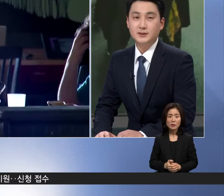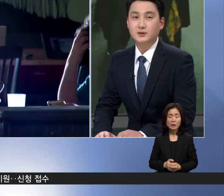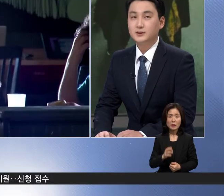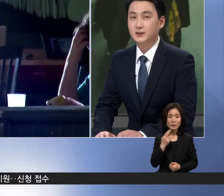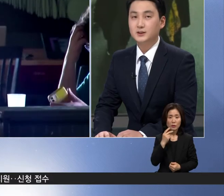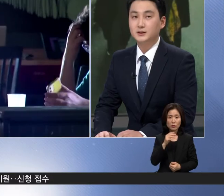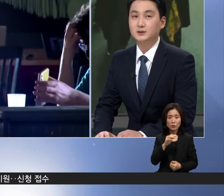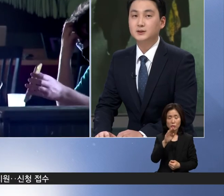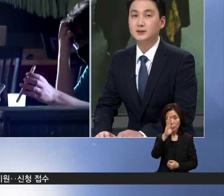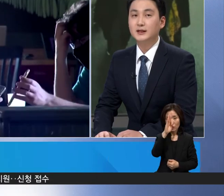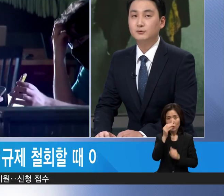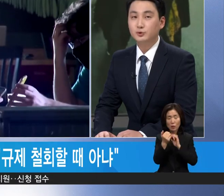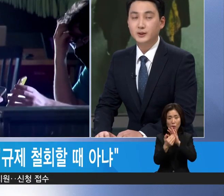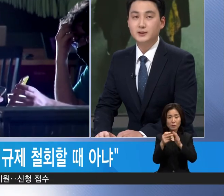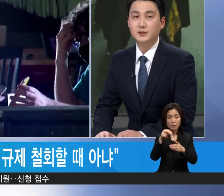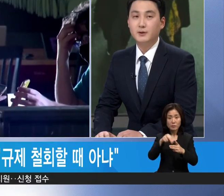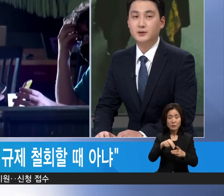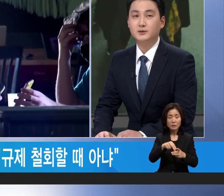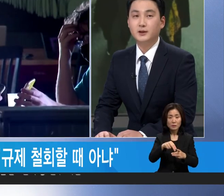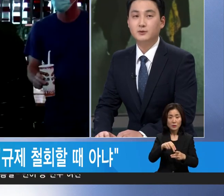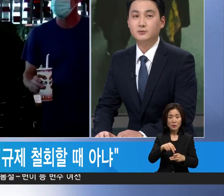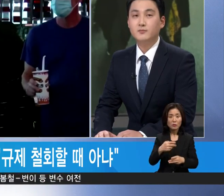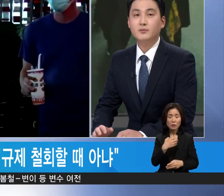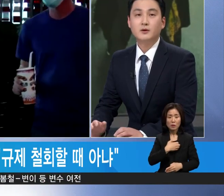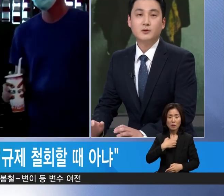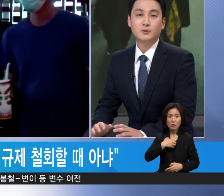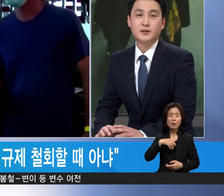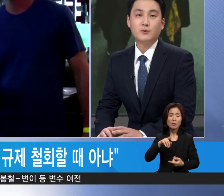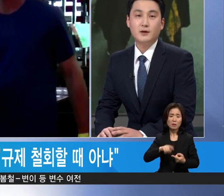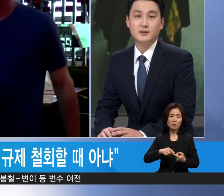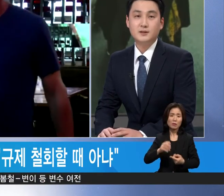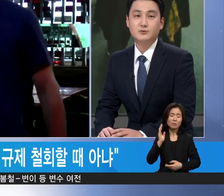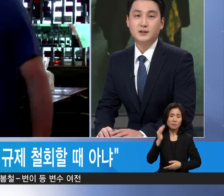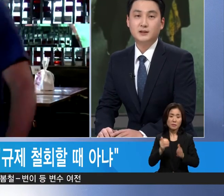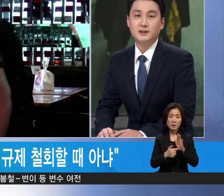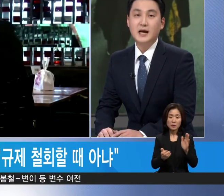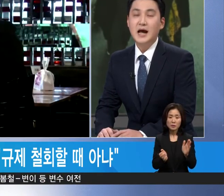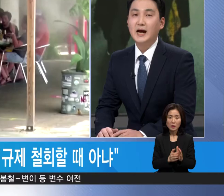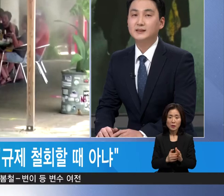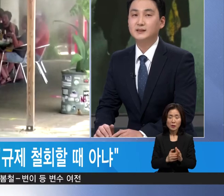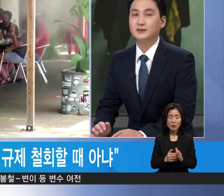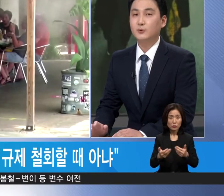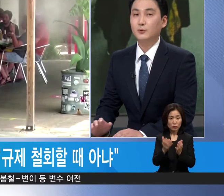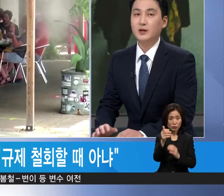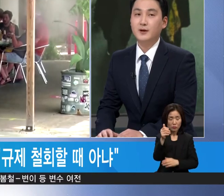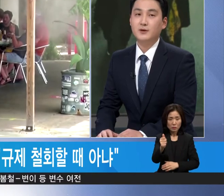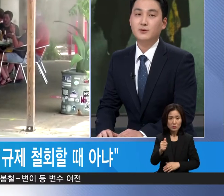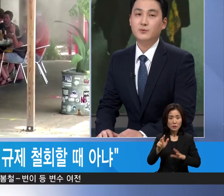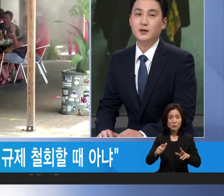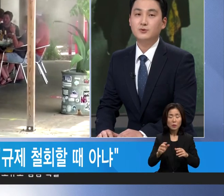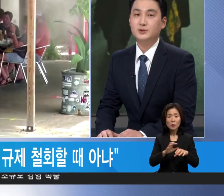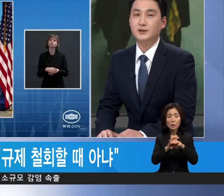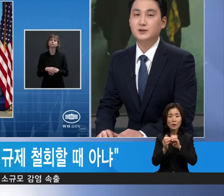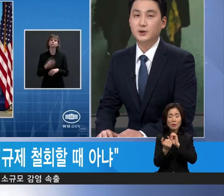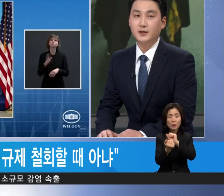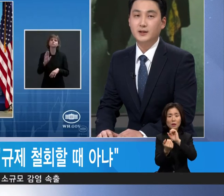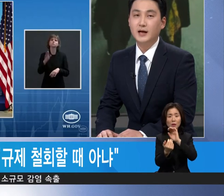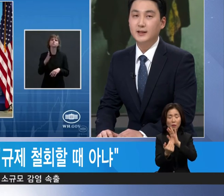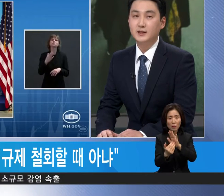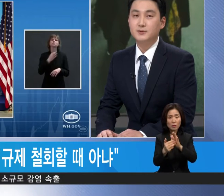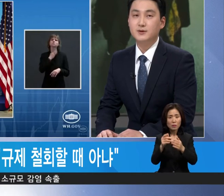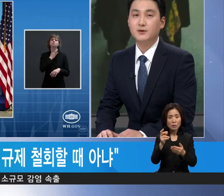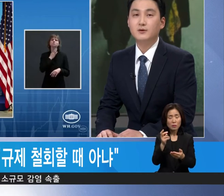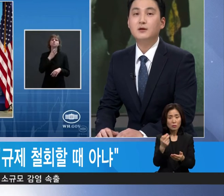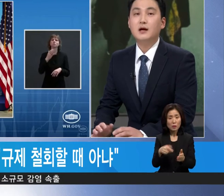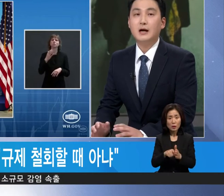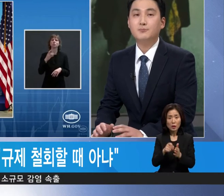cdc 는 즉각 우려의 뜻을 밝혔는데요 로스의 원래 스키 국장은 아직은 코로나 방역을 위한 규제를 처리할 때가